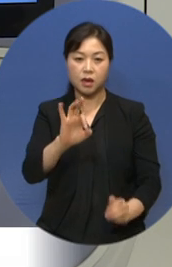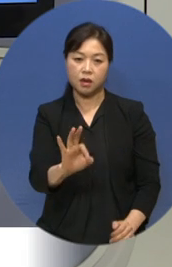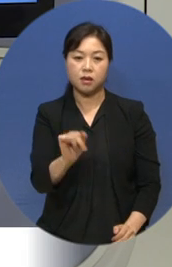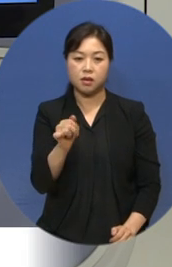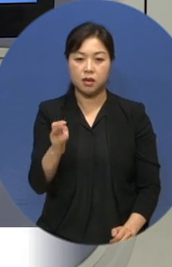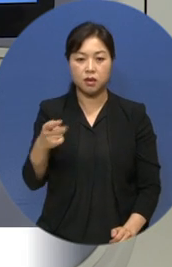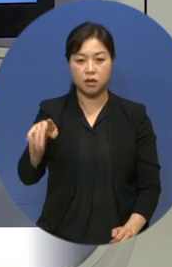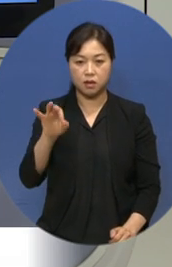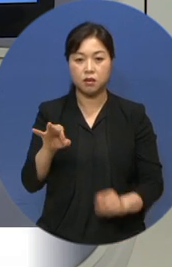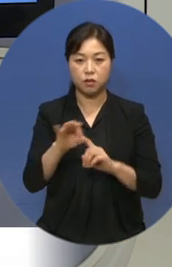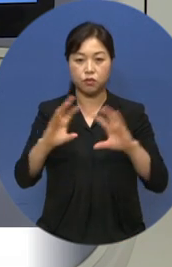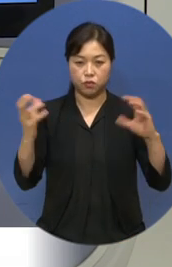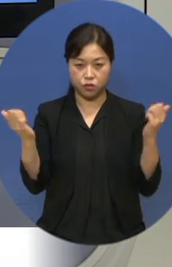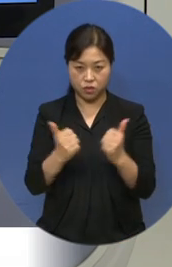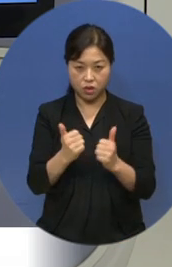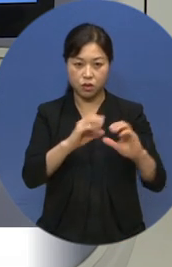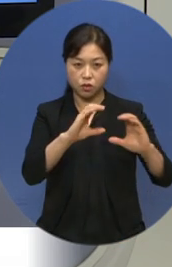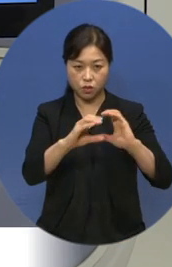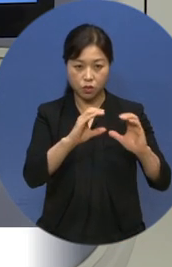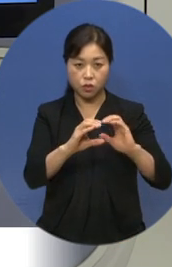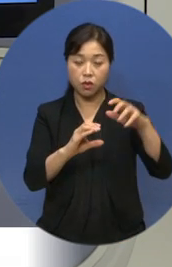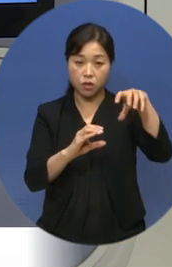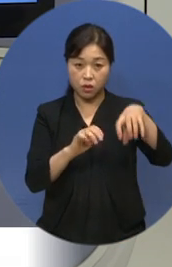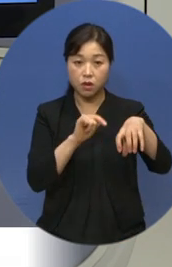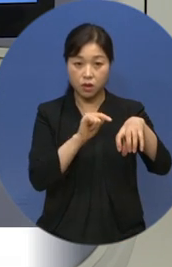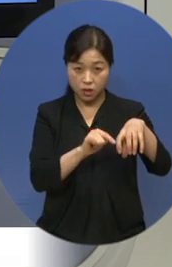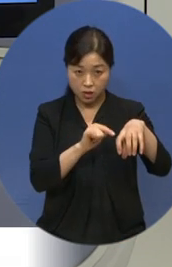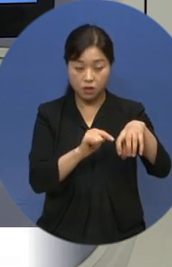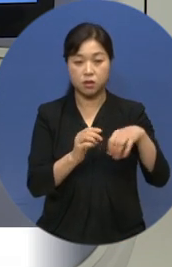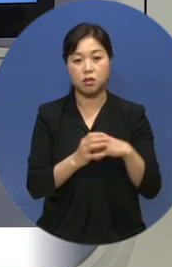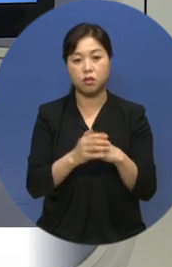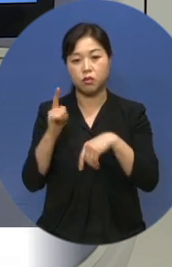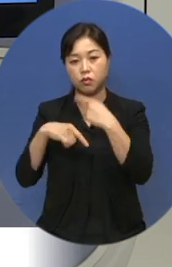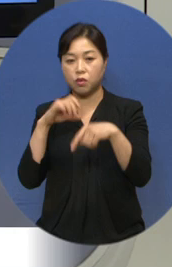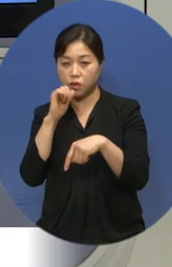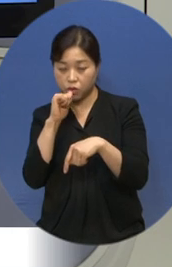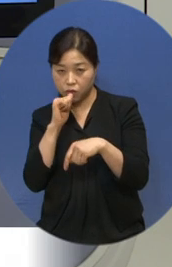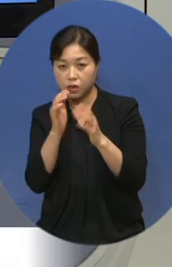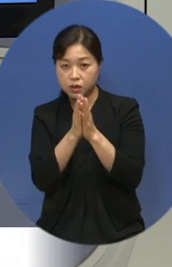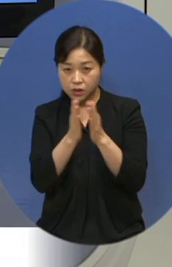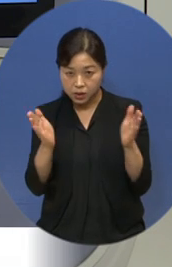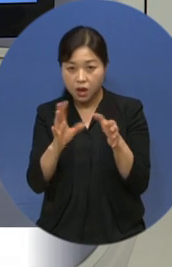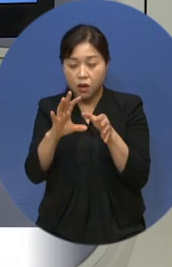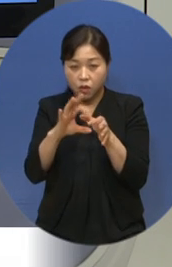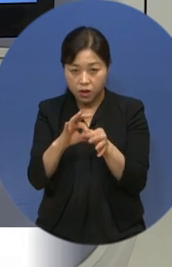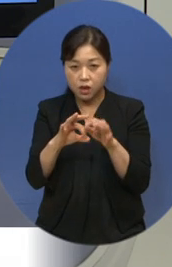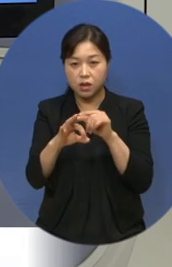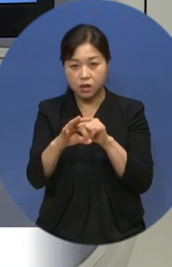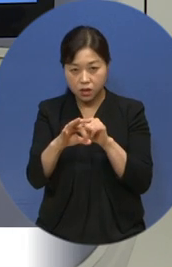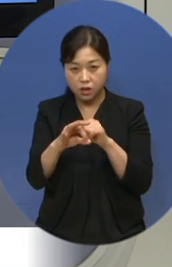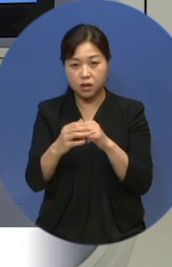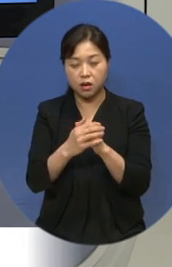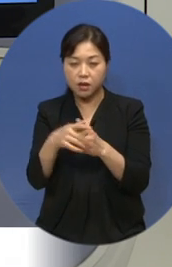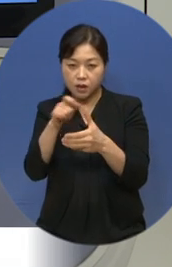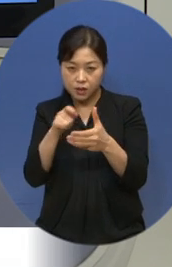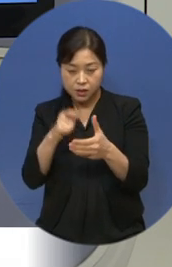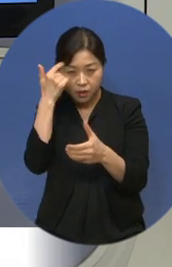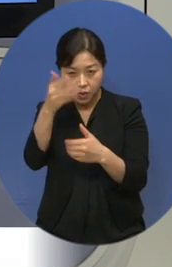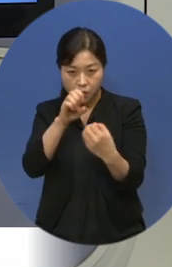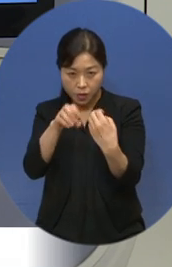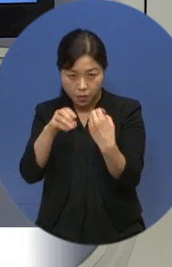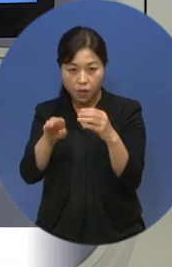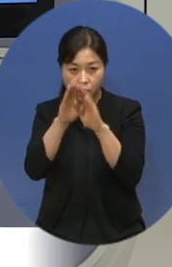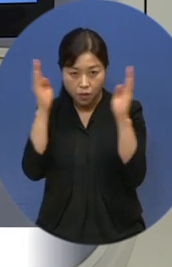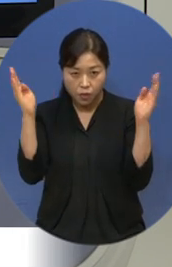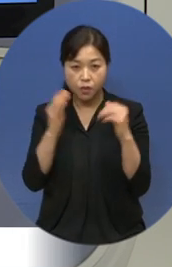국회 소통 관에서 소통 관 기자회견장 수화통역 시행 기자회견을 열고 나아가 장애인의 정보